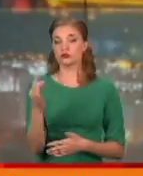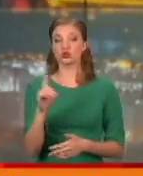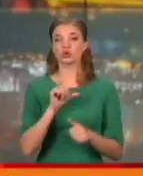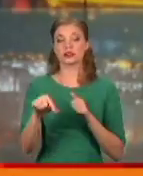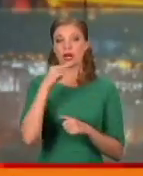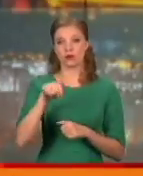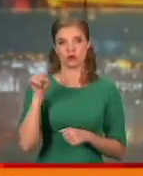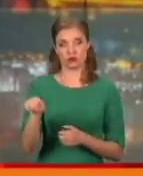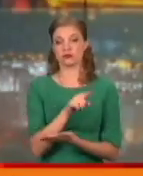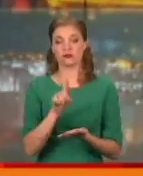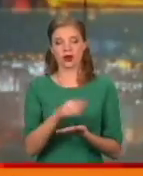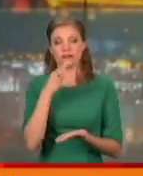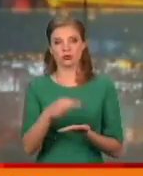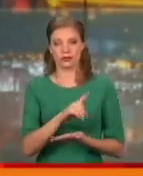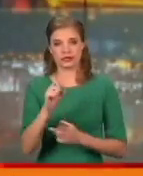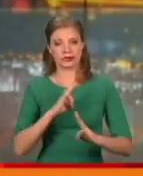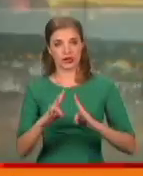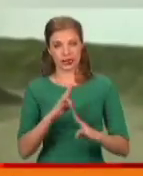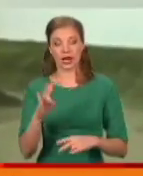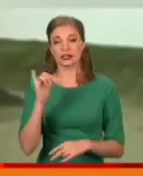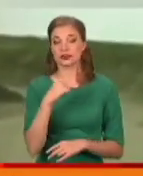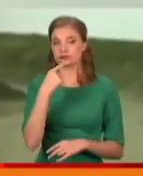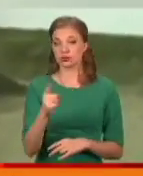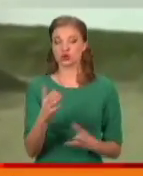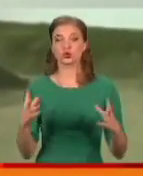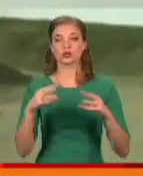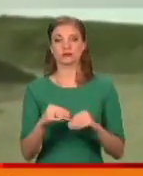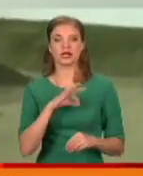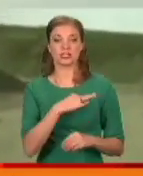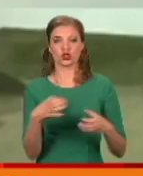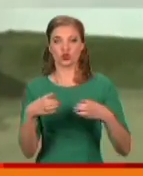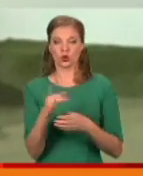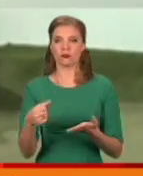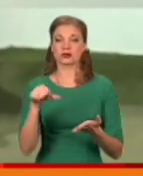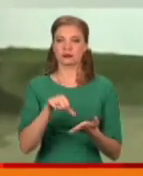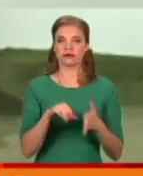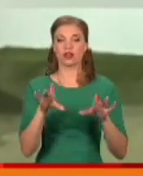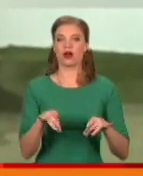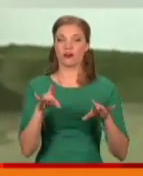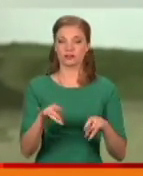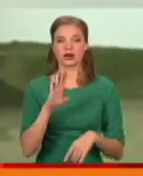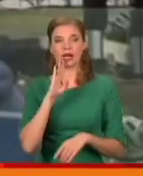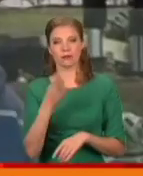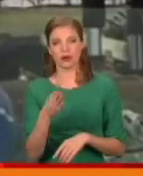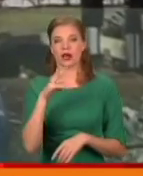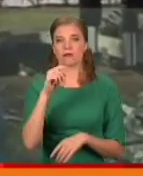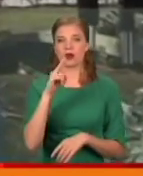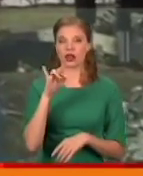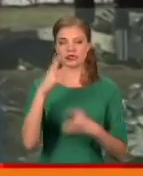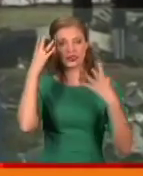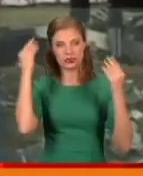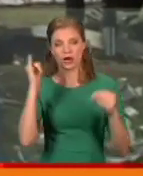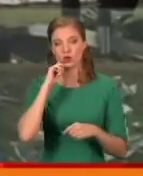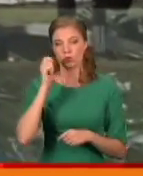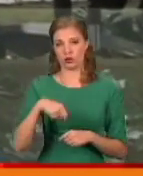саме Росія має відповісти за теракт і нагадав, що спільна слідча група із представників Австралії, Бельгії, Малайзії, Нідерландів